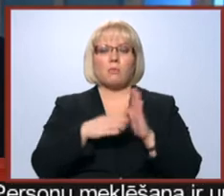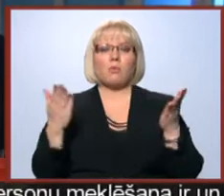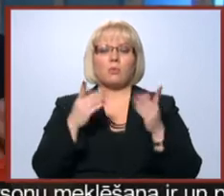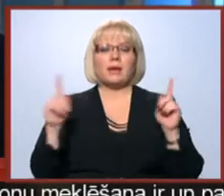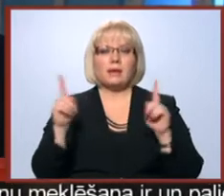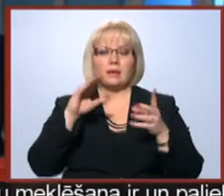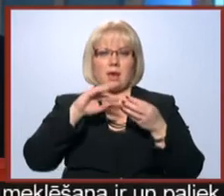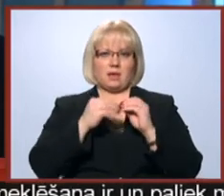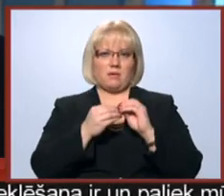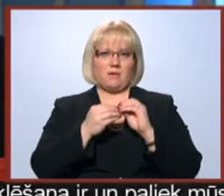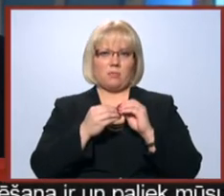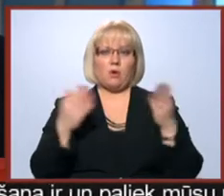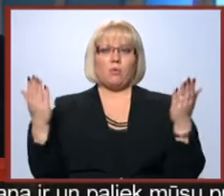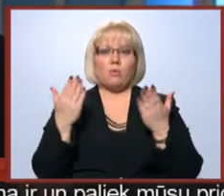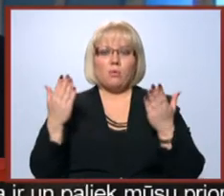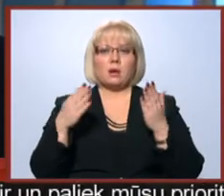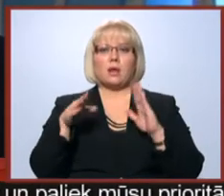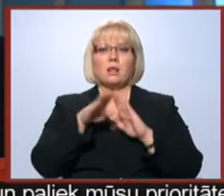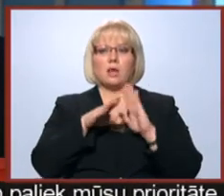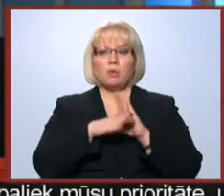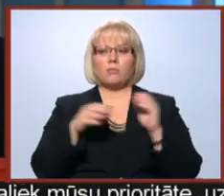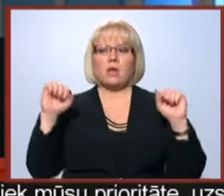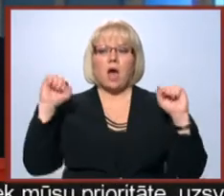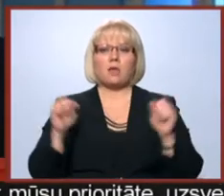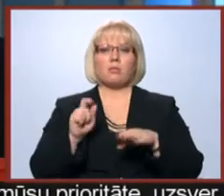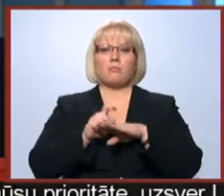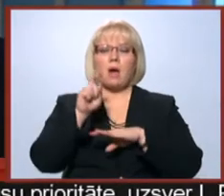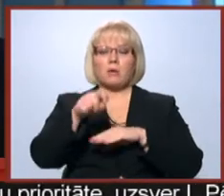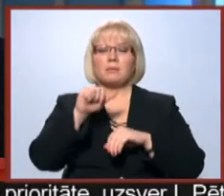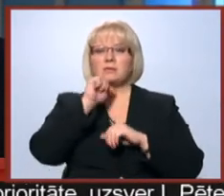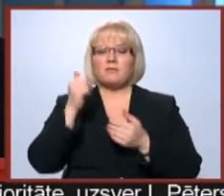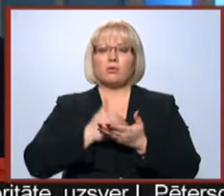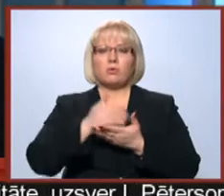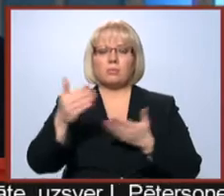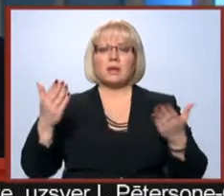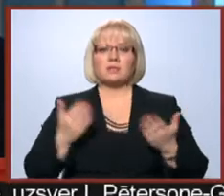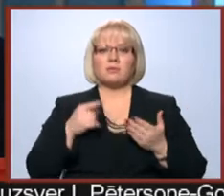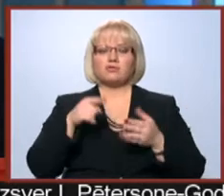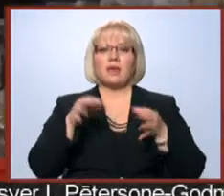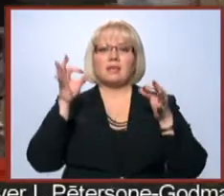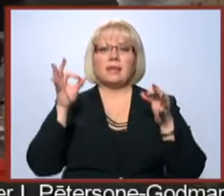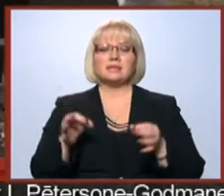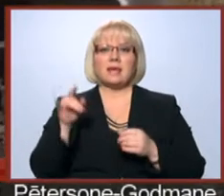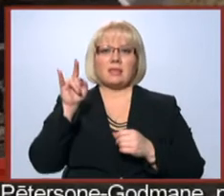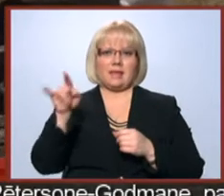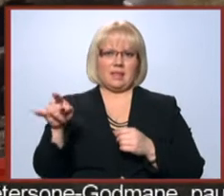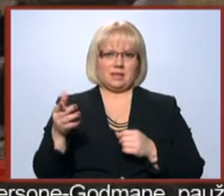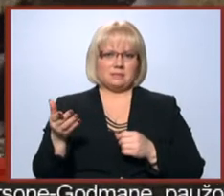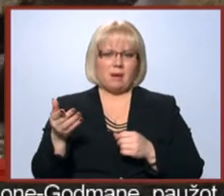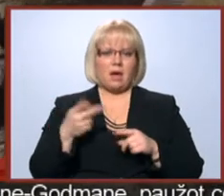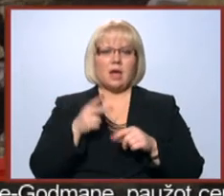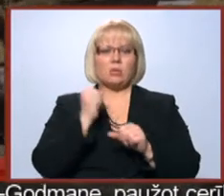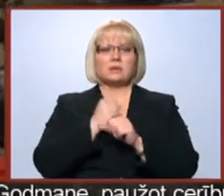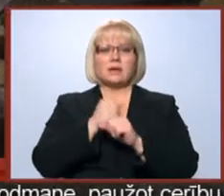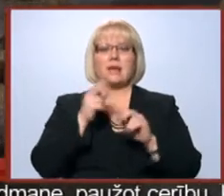jāievēro. Un līdzīgi kā ar jebkuru likumu, ātrumu pārkāpumu, mēs nevaram turpināt dzīvot šajā tiesiskajā nihilismā. Ja nostrādā